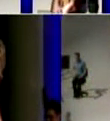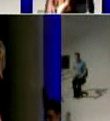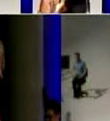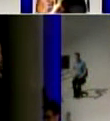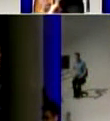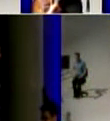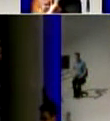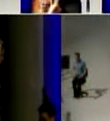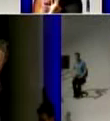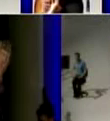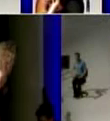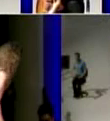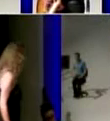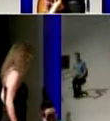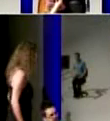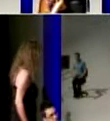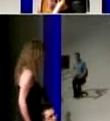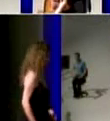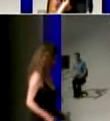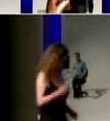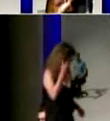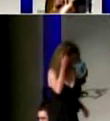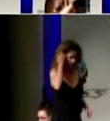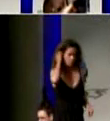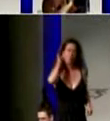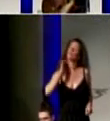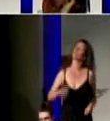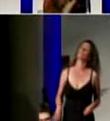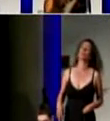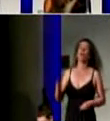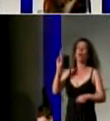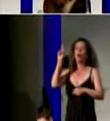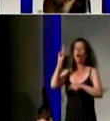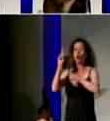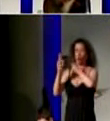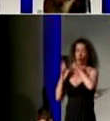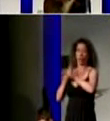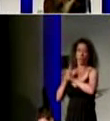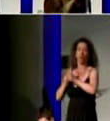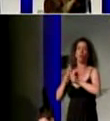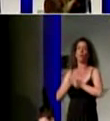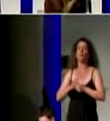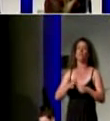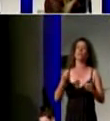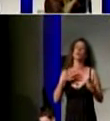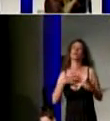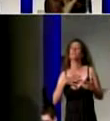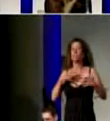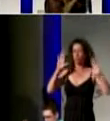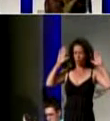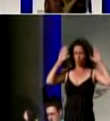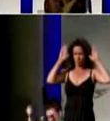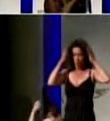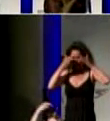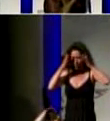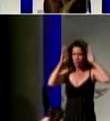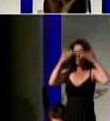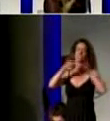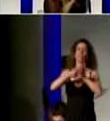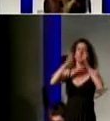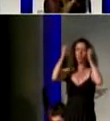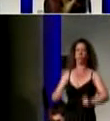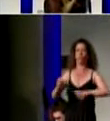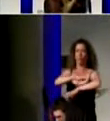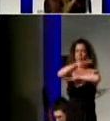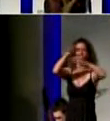René a le syndrome d'Asperger, ce qui veut dire qu'il a des pouvoirs magiques. Il a